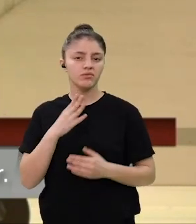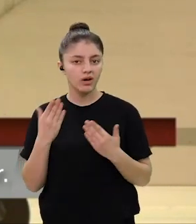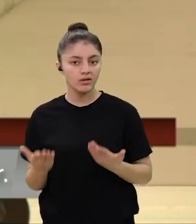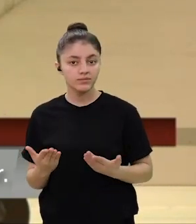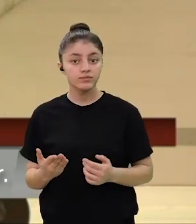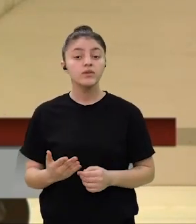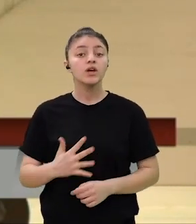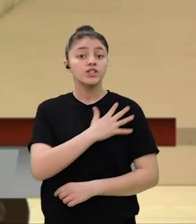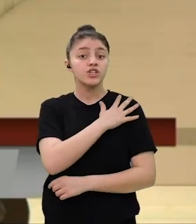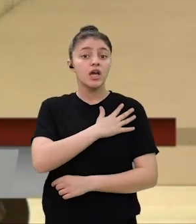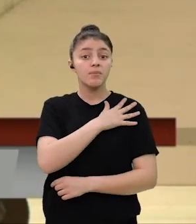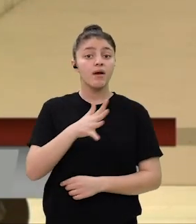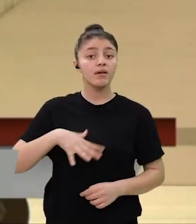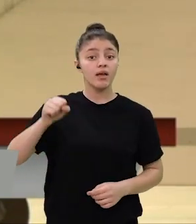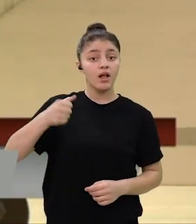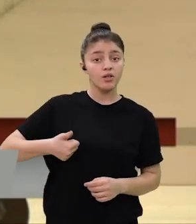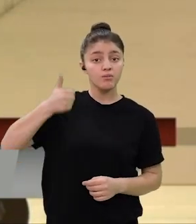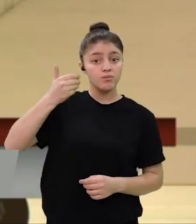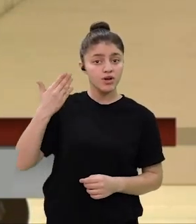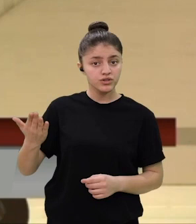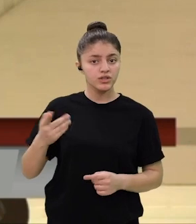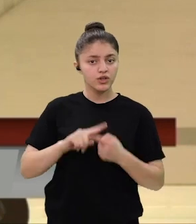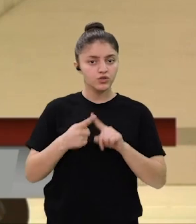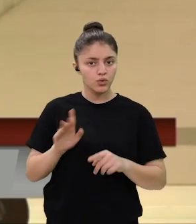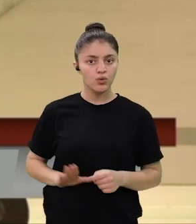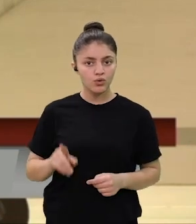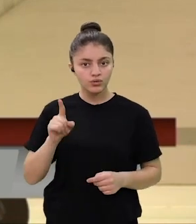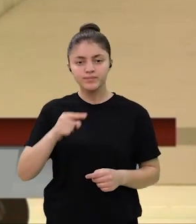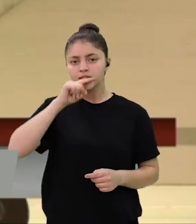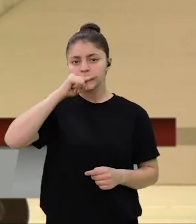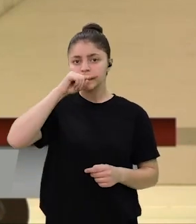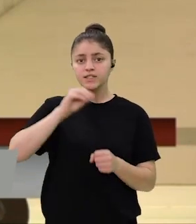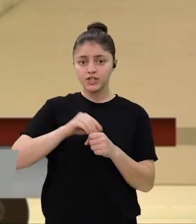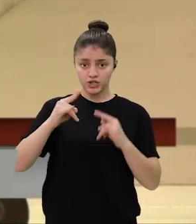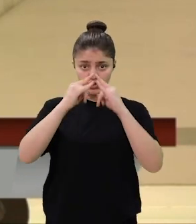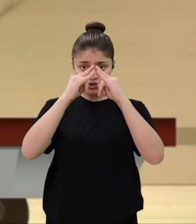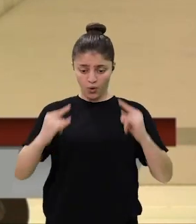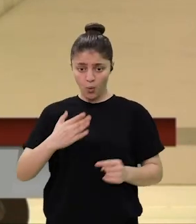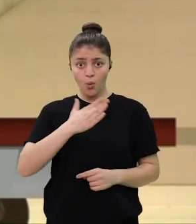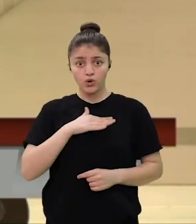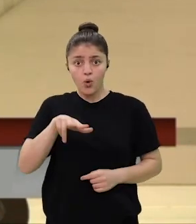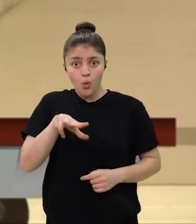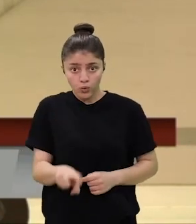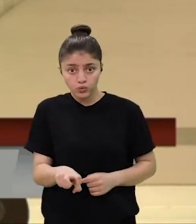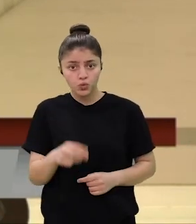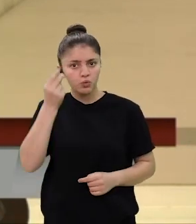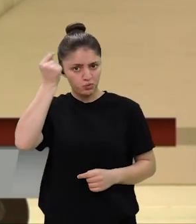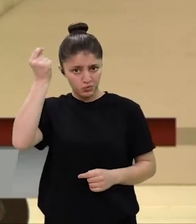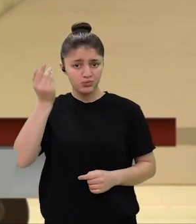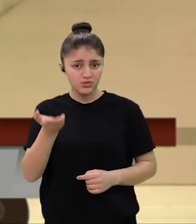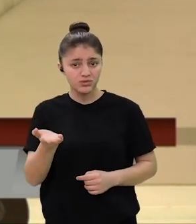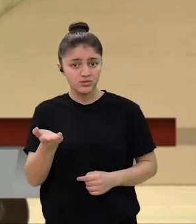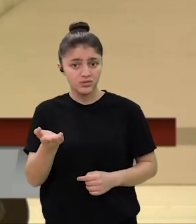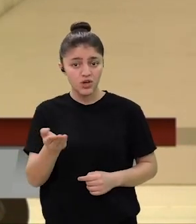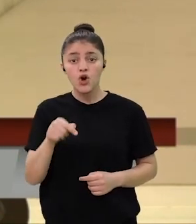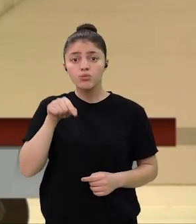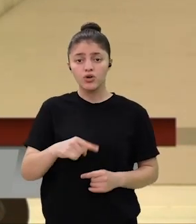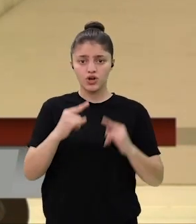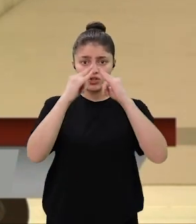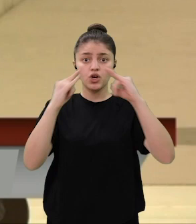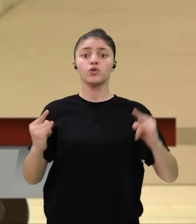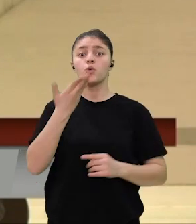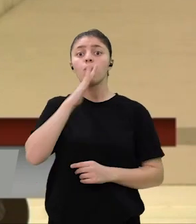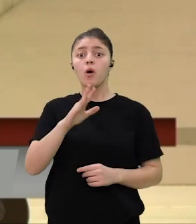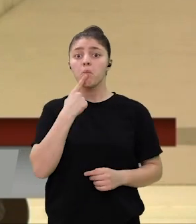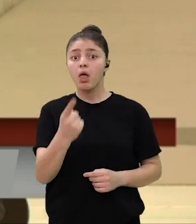konulmuştur. Cumhuriyet Halk Partisi Genel Başkanı Kılıçdaroğlu Elazığ'da çadırın önünde oturduğunu unutmuş,